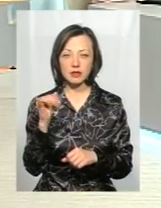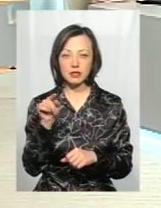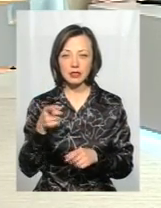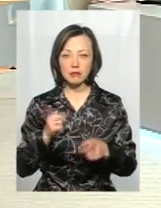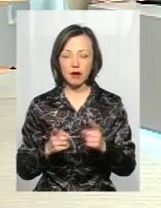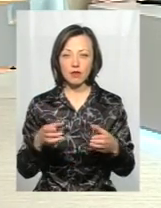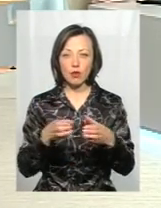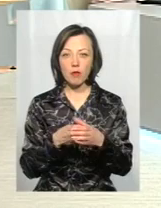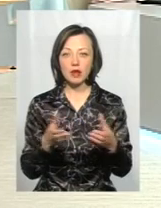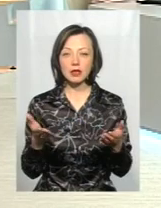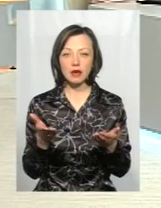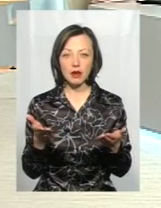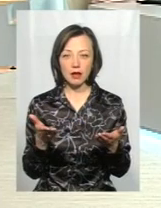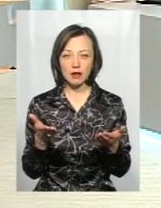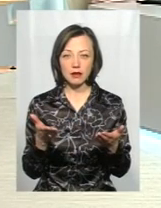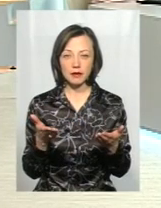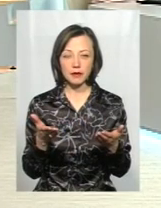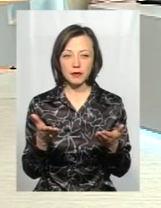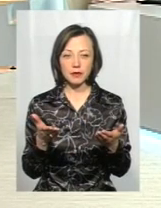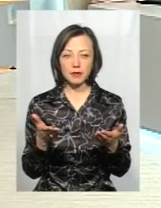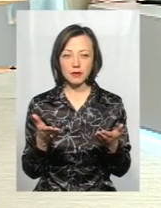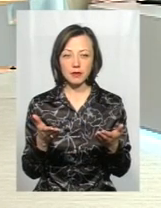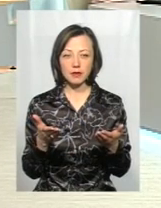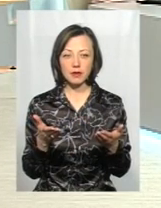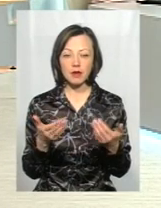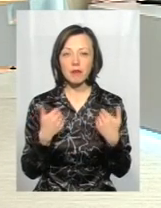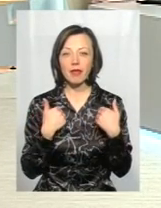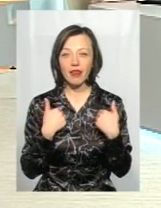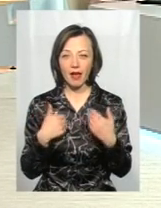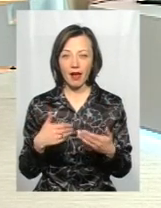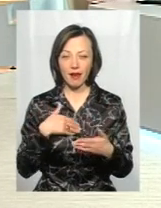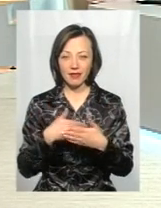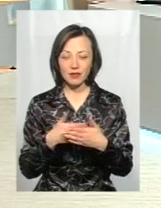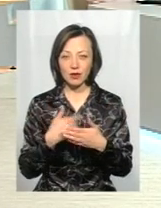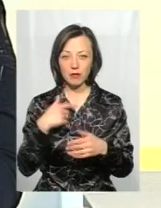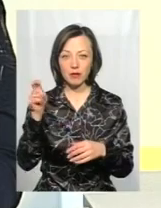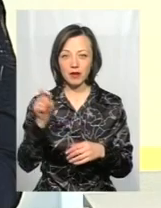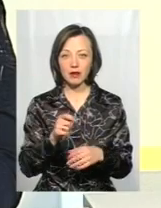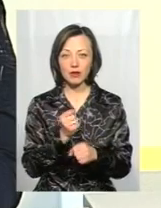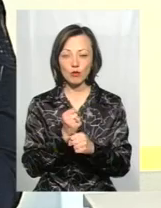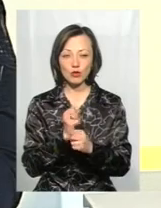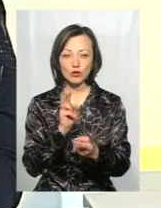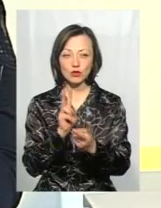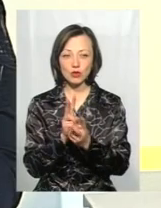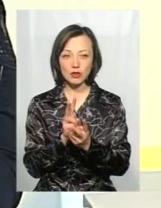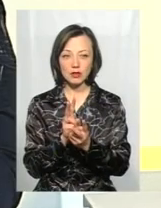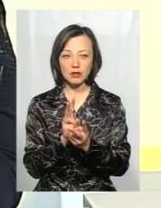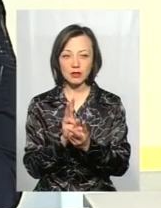це громада, яка, скажімо так, мене активізувала. Коли я приїхала на робочу зустріч, мене